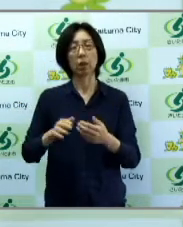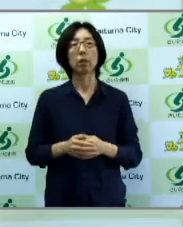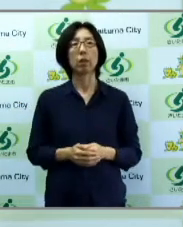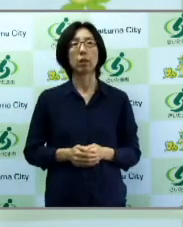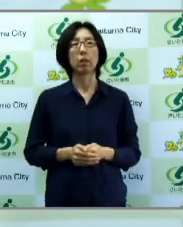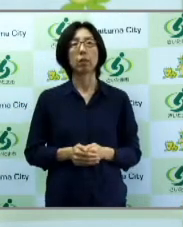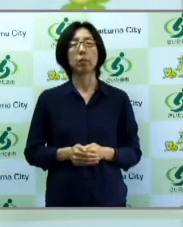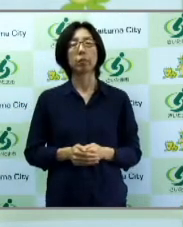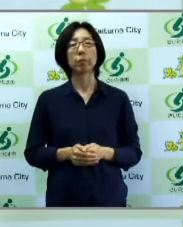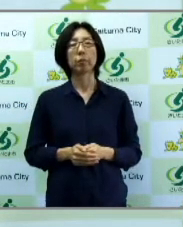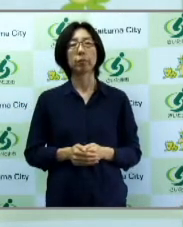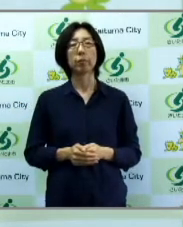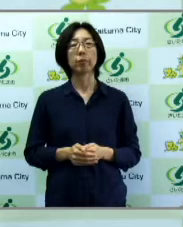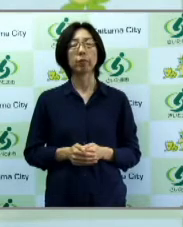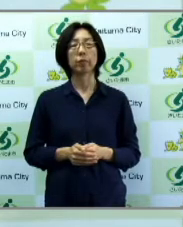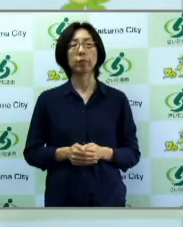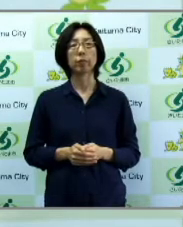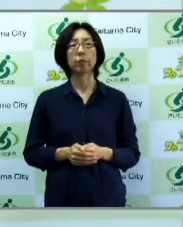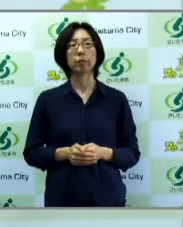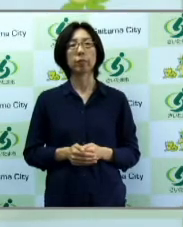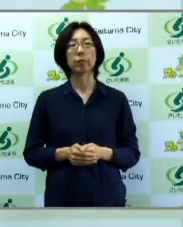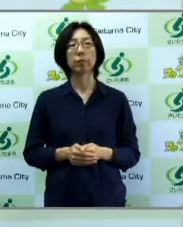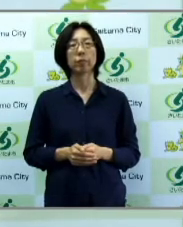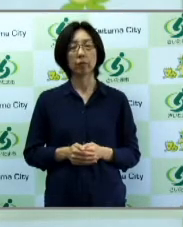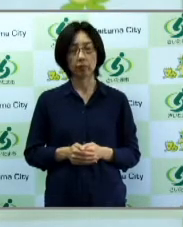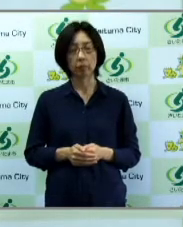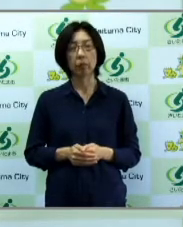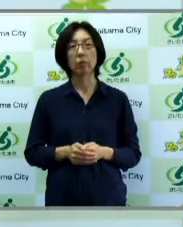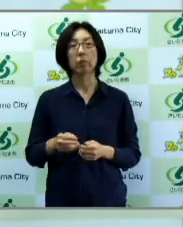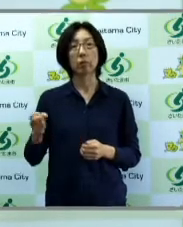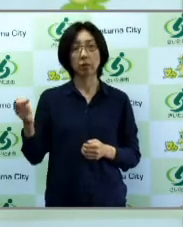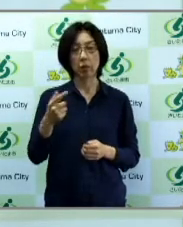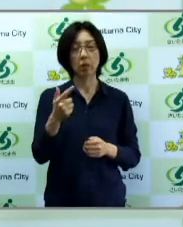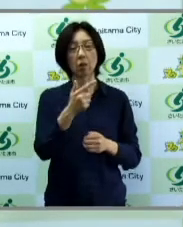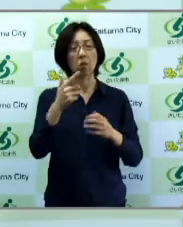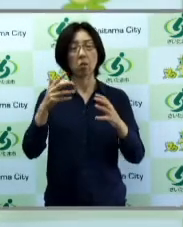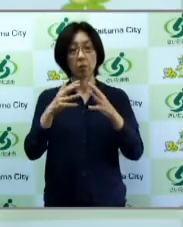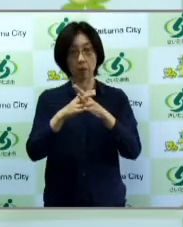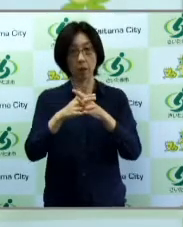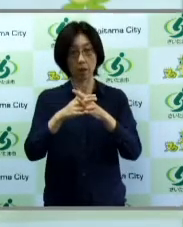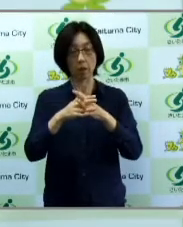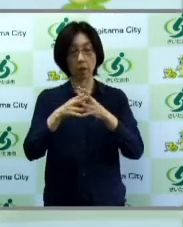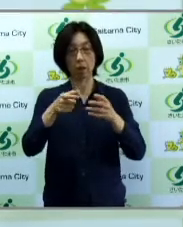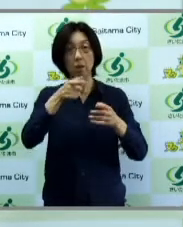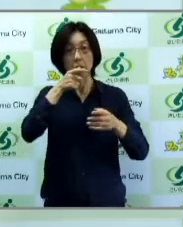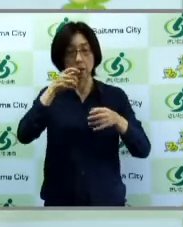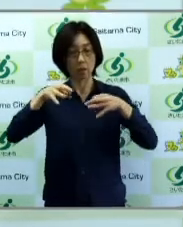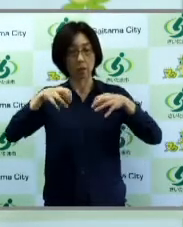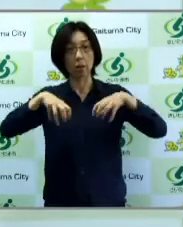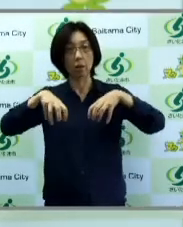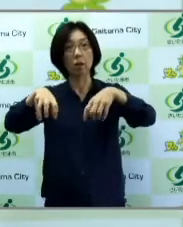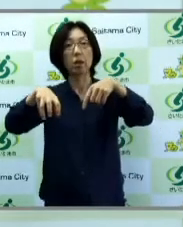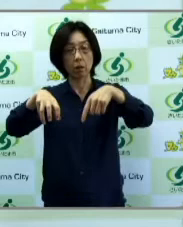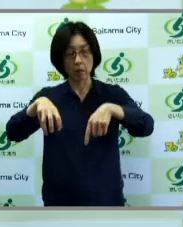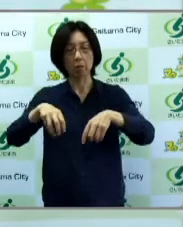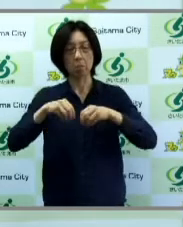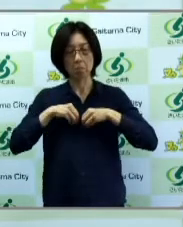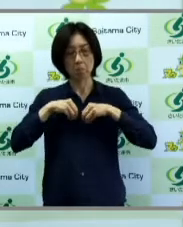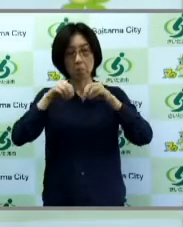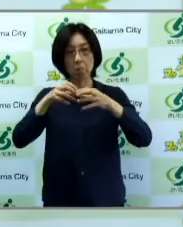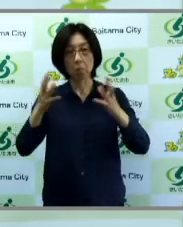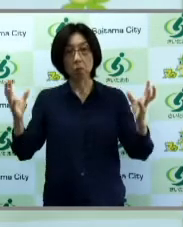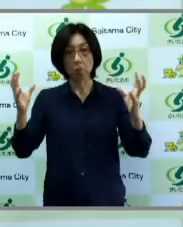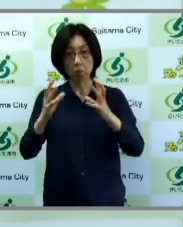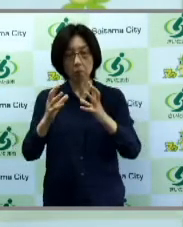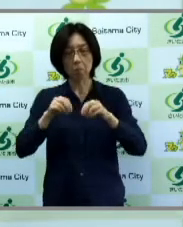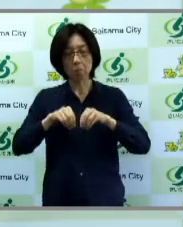ているというふうに思っています。また今回クラスター対策ということで、 かなり積極的な PCR 検査に取り組ん